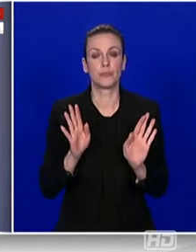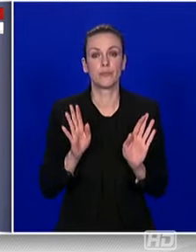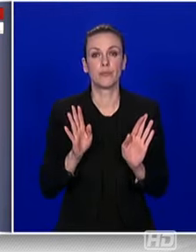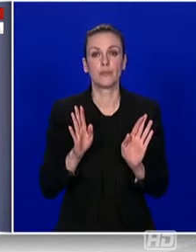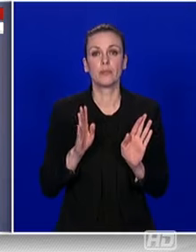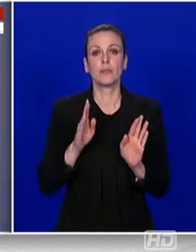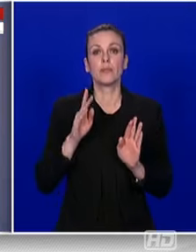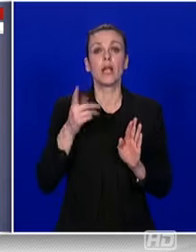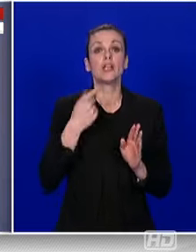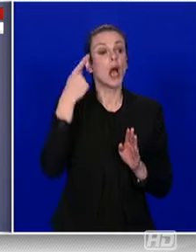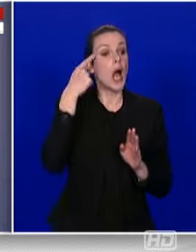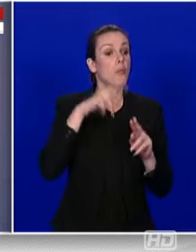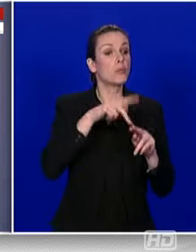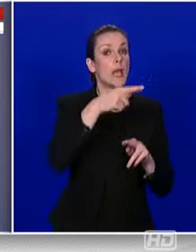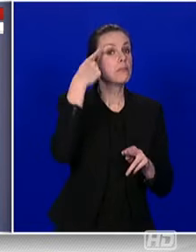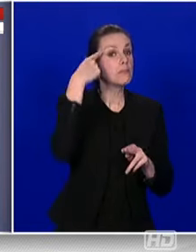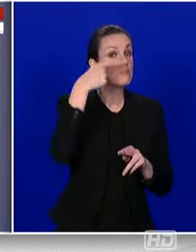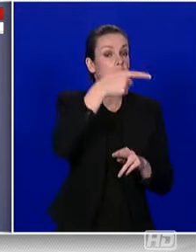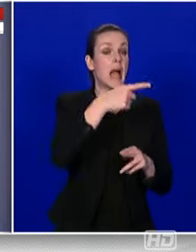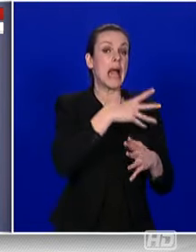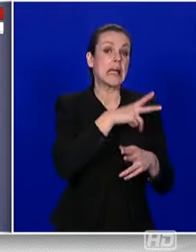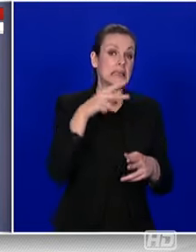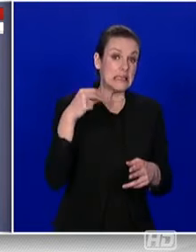zamislio Zagreb, onda ćemo o tome naravno